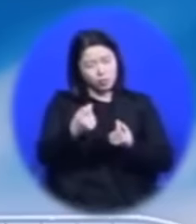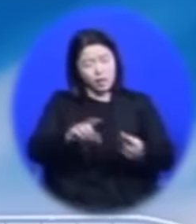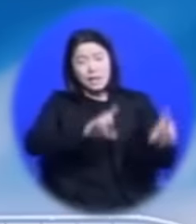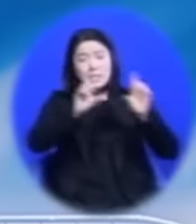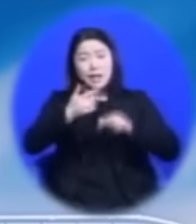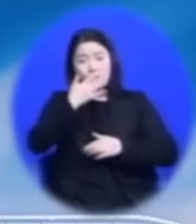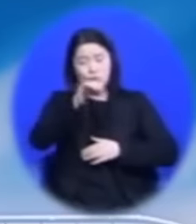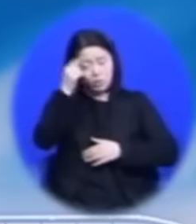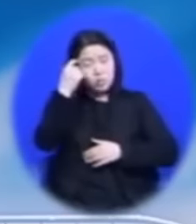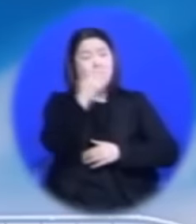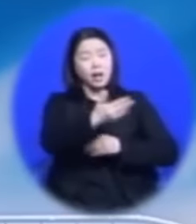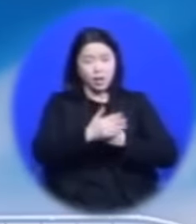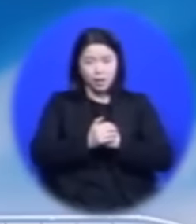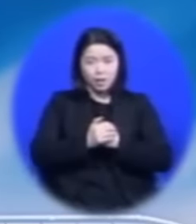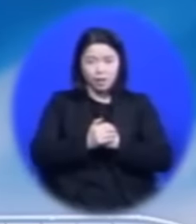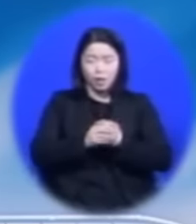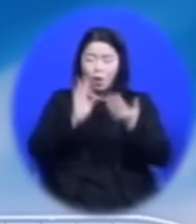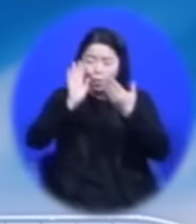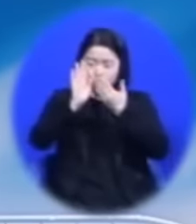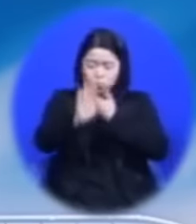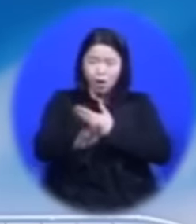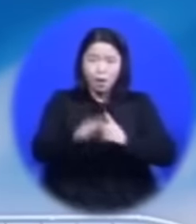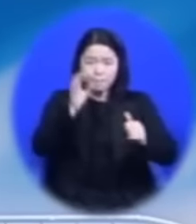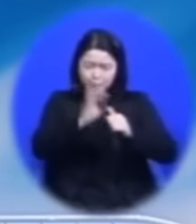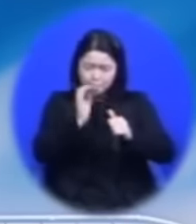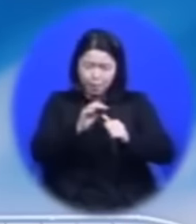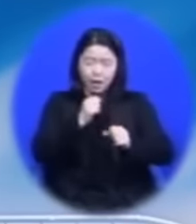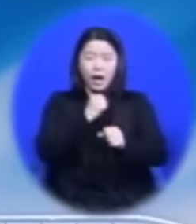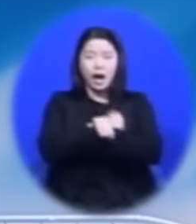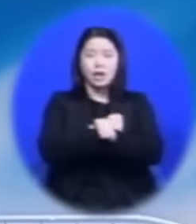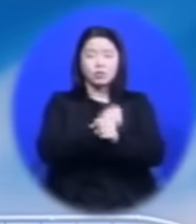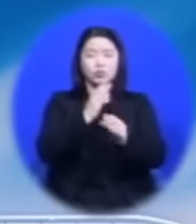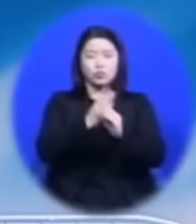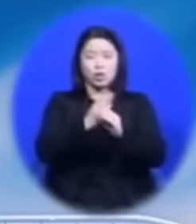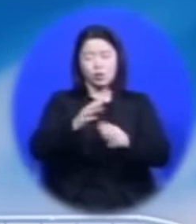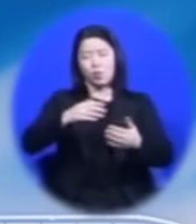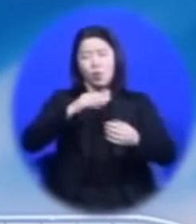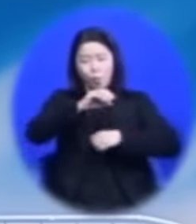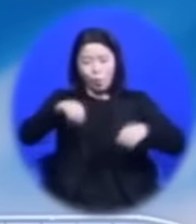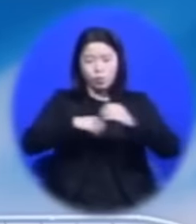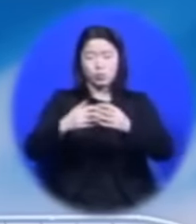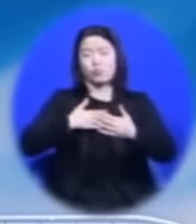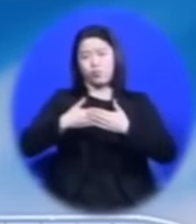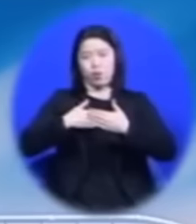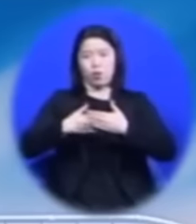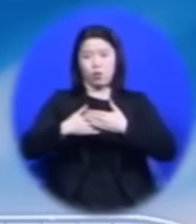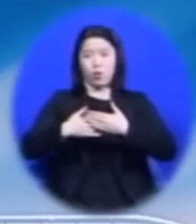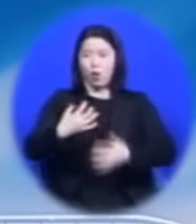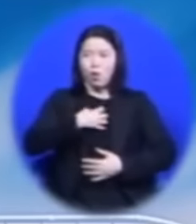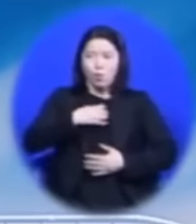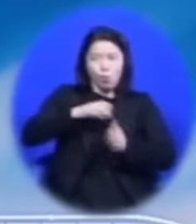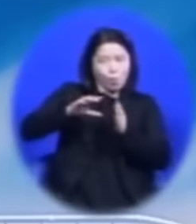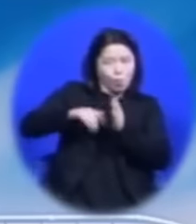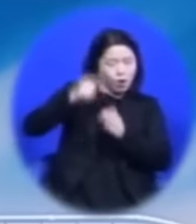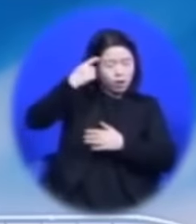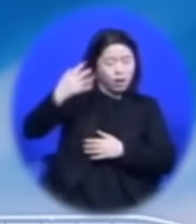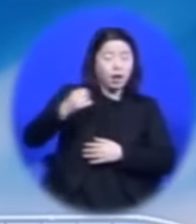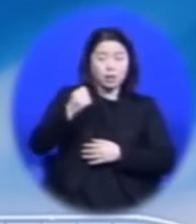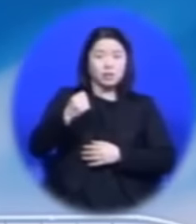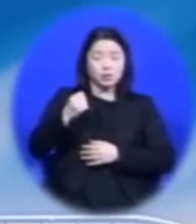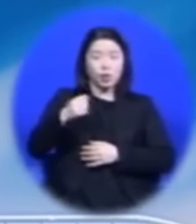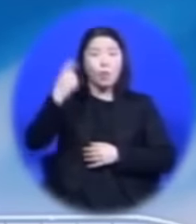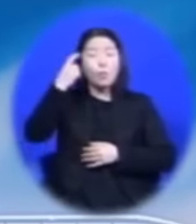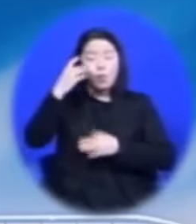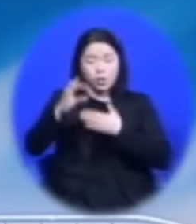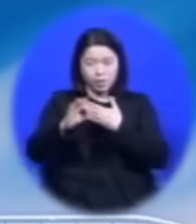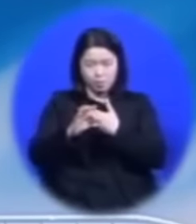있느냐 말입니다. 나중에는 핍박을 하다가 오히려 두려워졌어요. 위기의식을 느꼈어요.